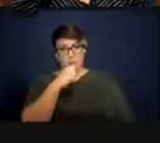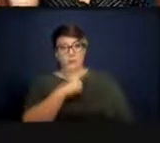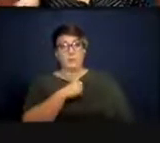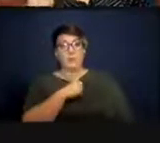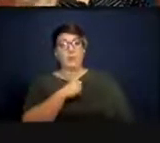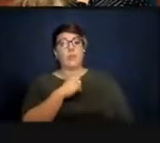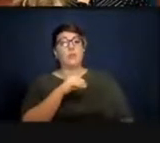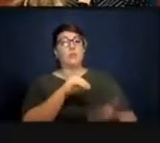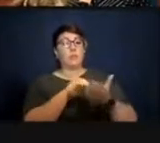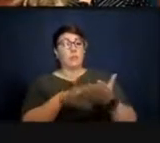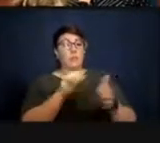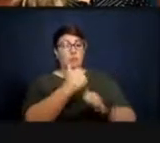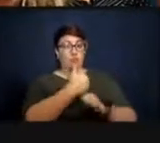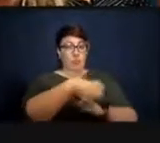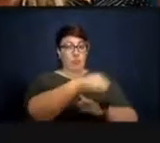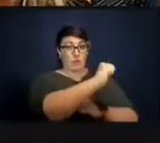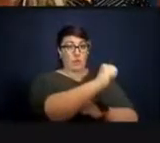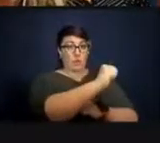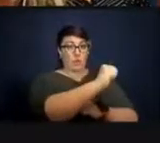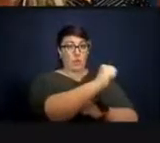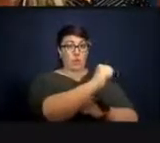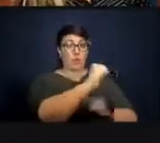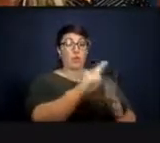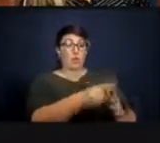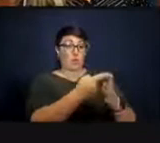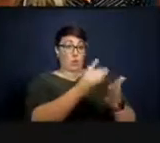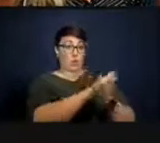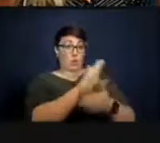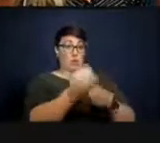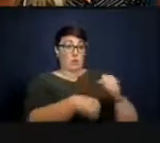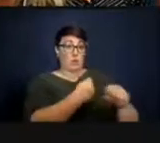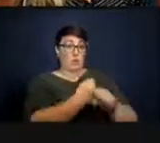Wanafunzi wana